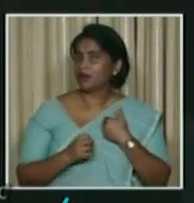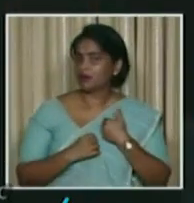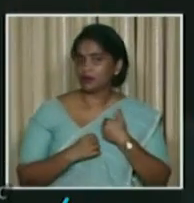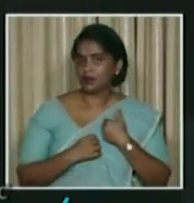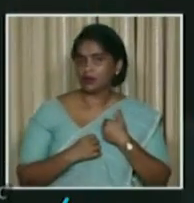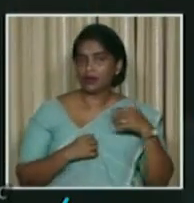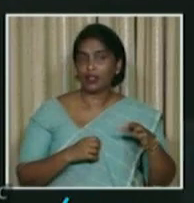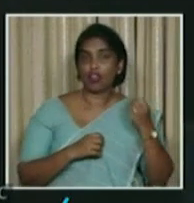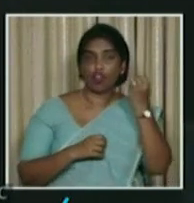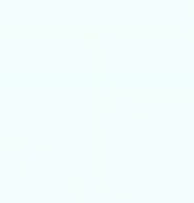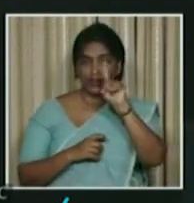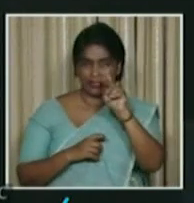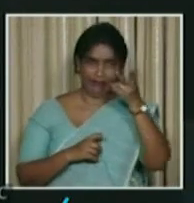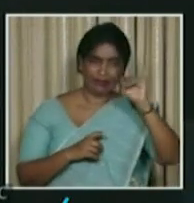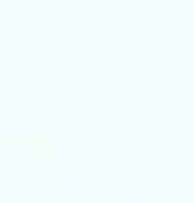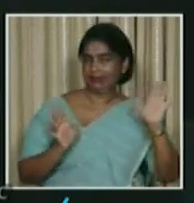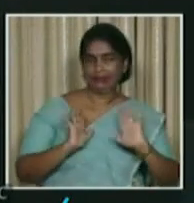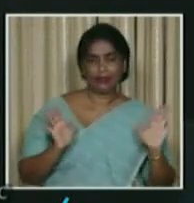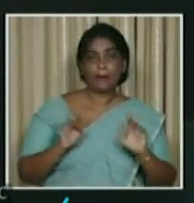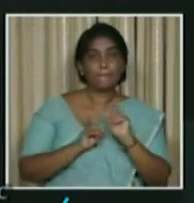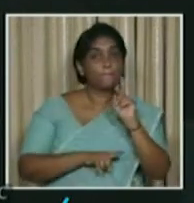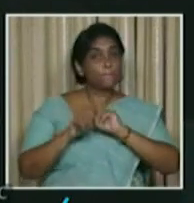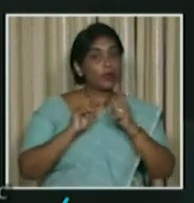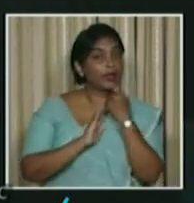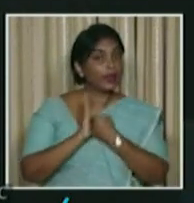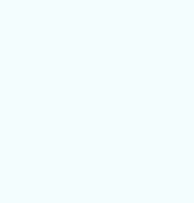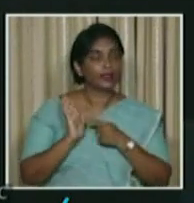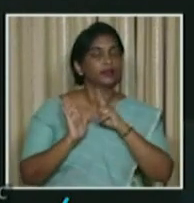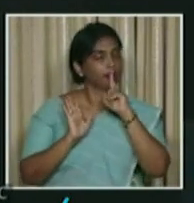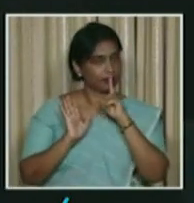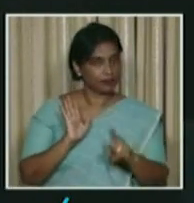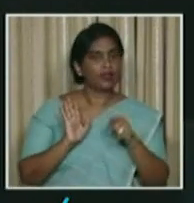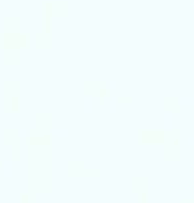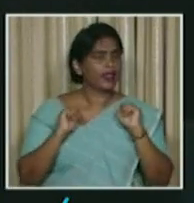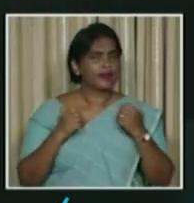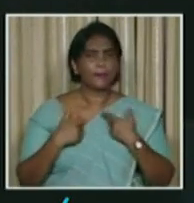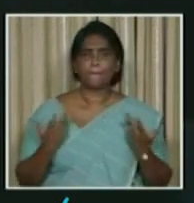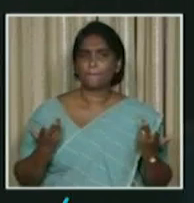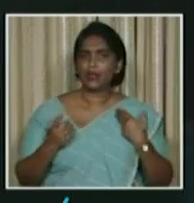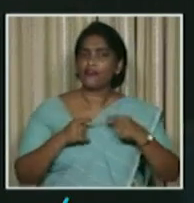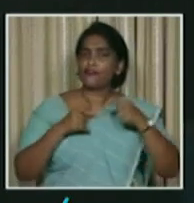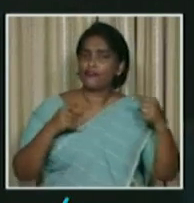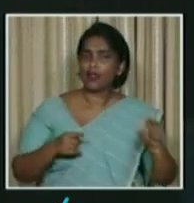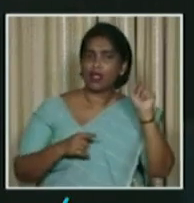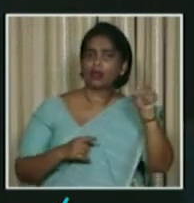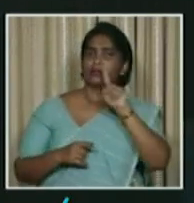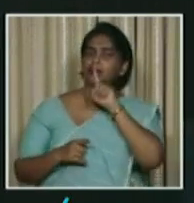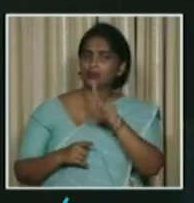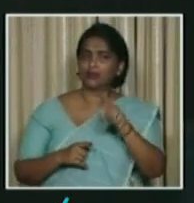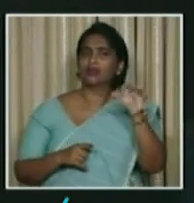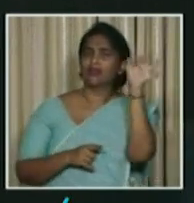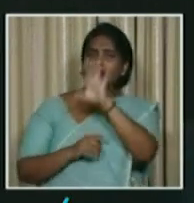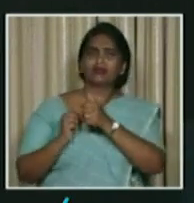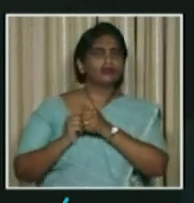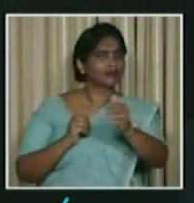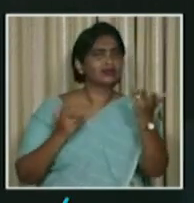දෙන්න. අංක 21ද 26ද නෙමෙයි. පාර්ලිමේන්තුවේ ස්ථාවර නියෝගයක සඳහන් වෙලා තියෙනවා. එතකොට ඇයි අපිට බැරි විපක්ෂයෙන් ඒ නම යෝජනා කරලා ඒක පාත් කර